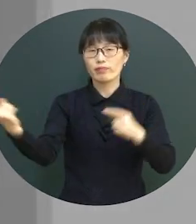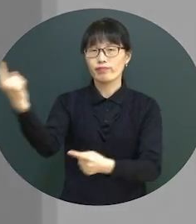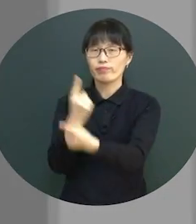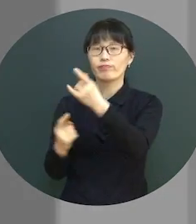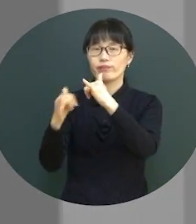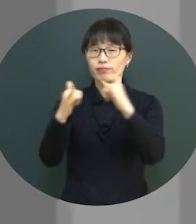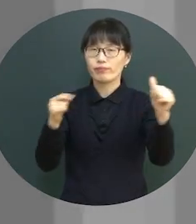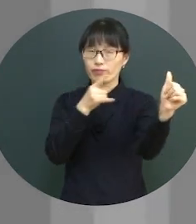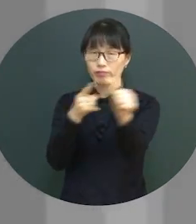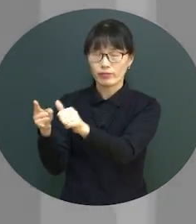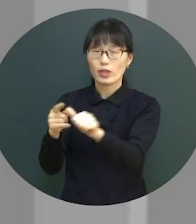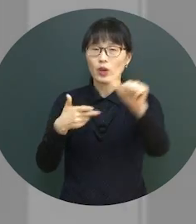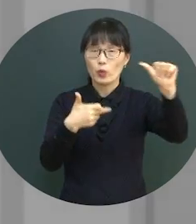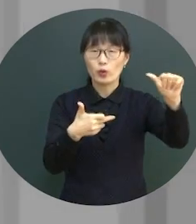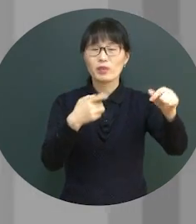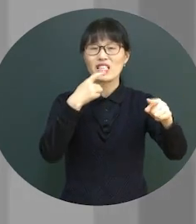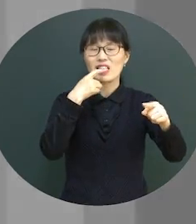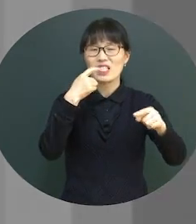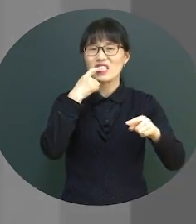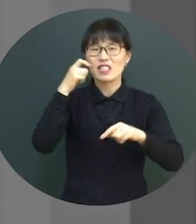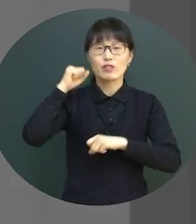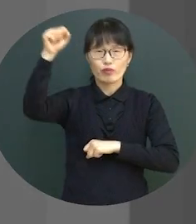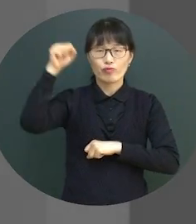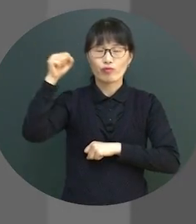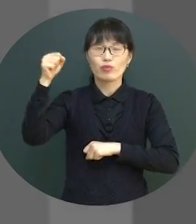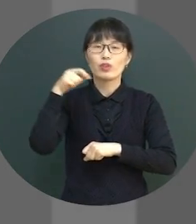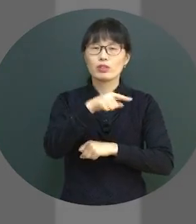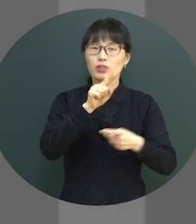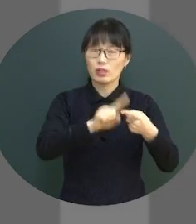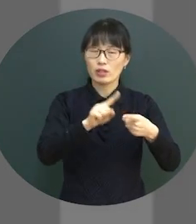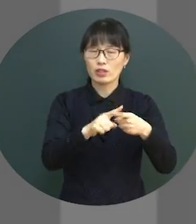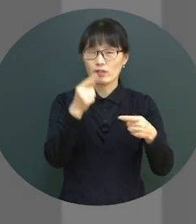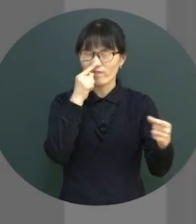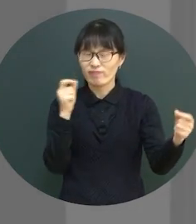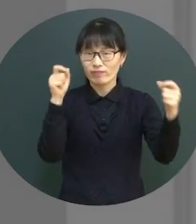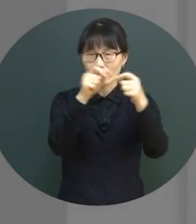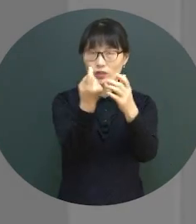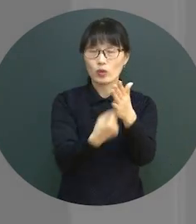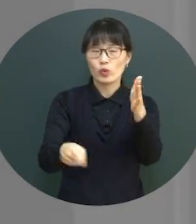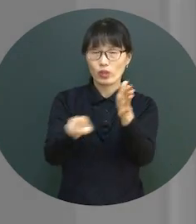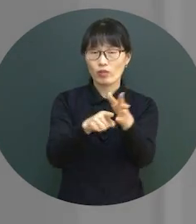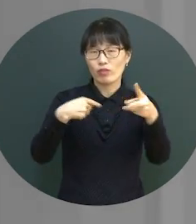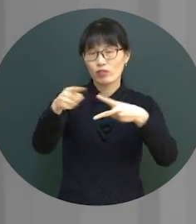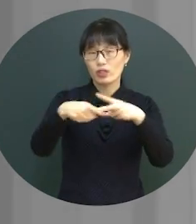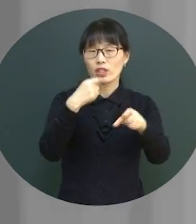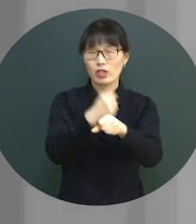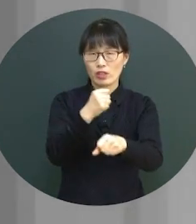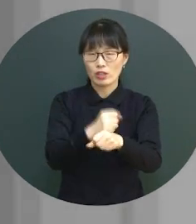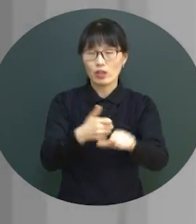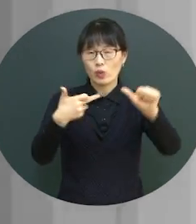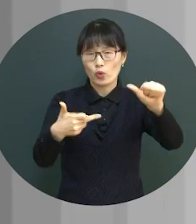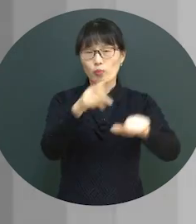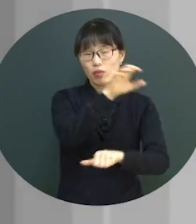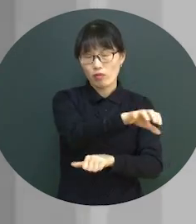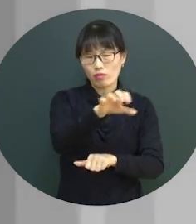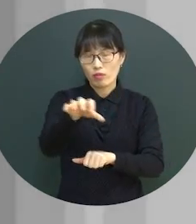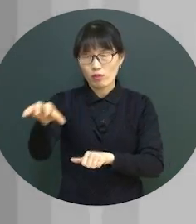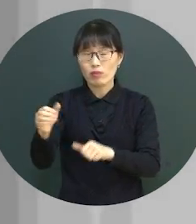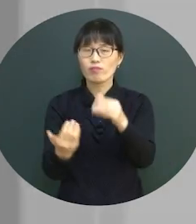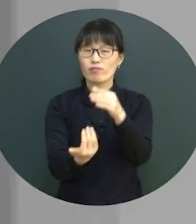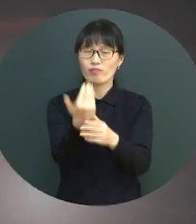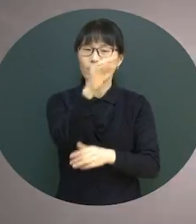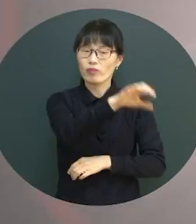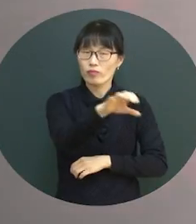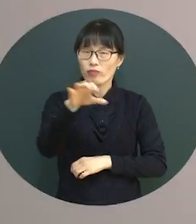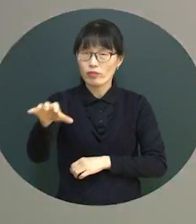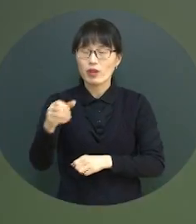사람들이 5.18 민주화운동을 이해하고 가까이 접할 수 있도록 5.18 사적지를 도는 버스를